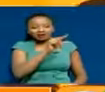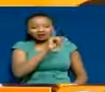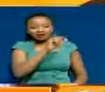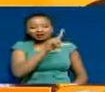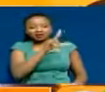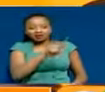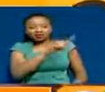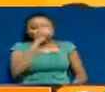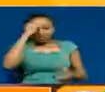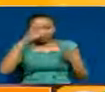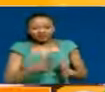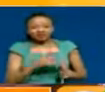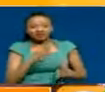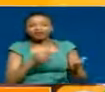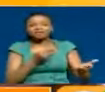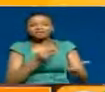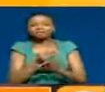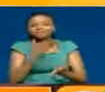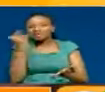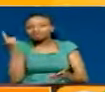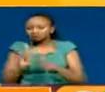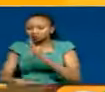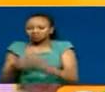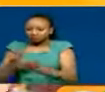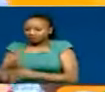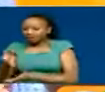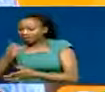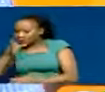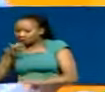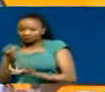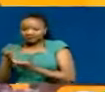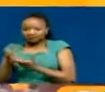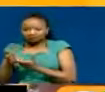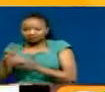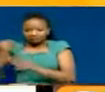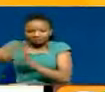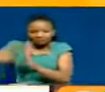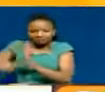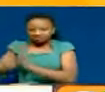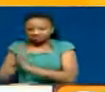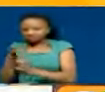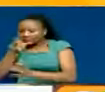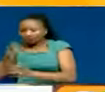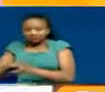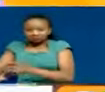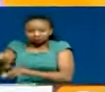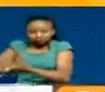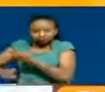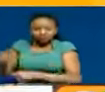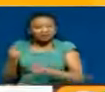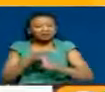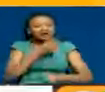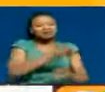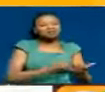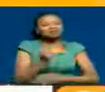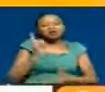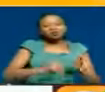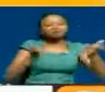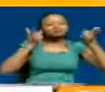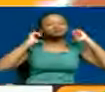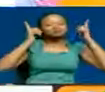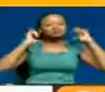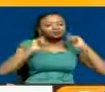Governor badala ya kununua water buza, ananunua malori ya kubeba ng'ombe. Hebu niulize